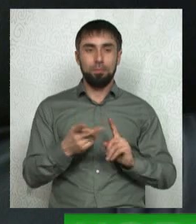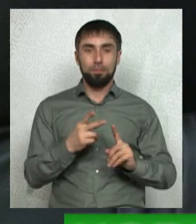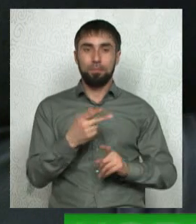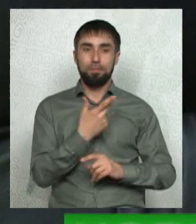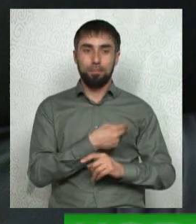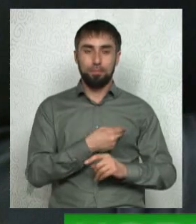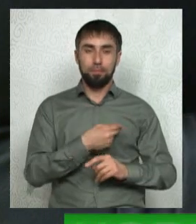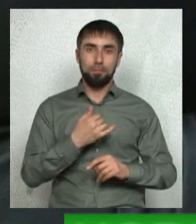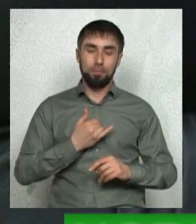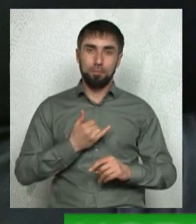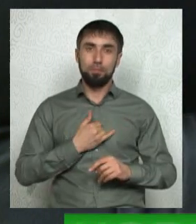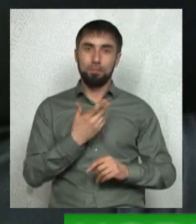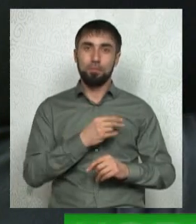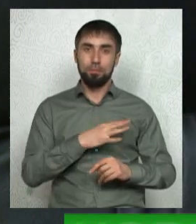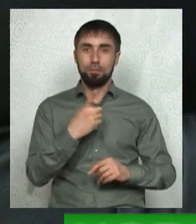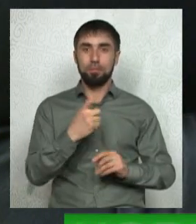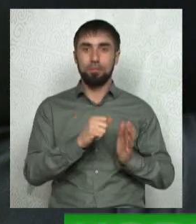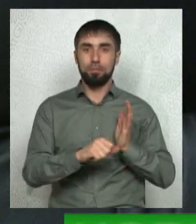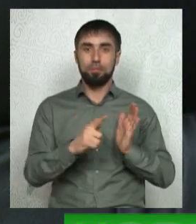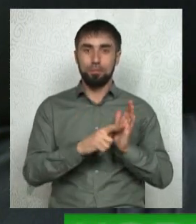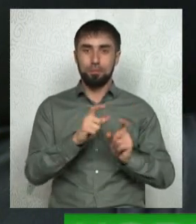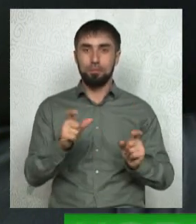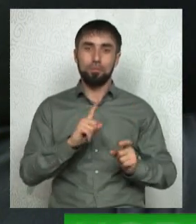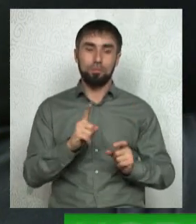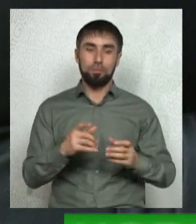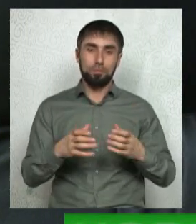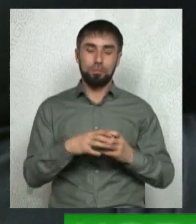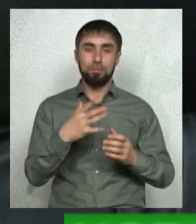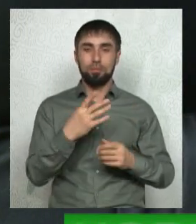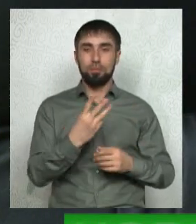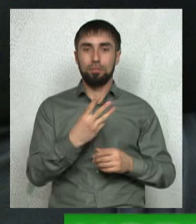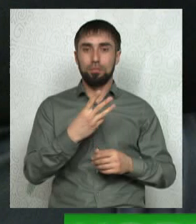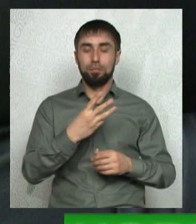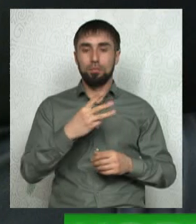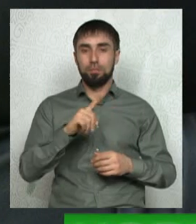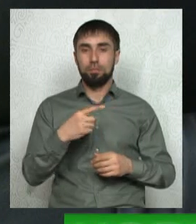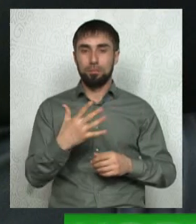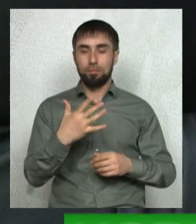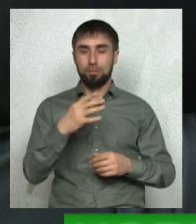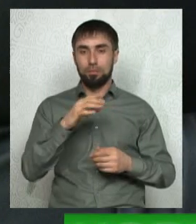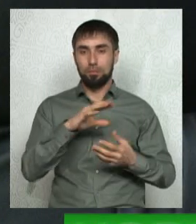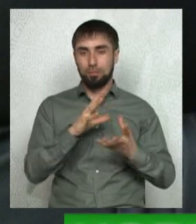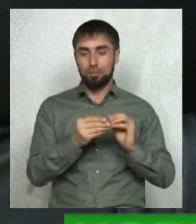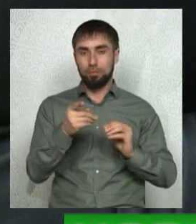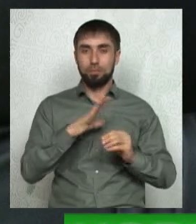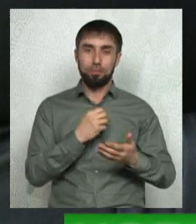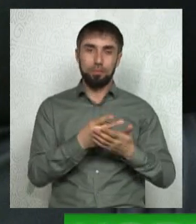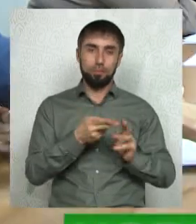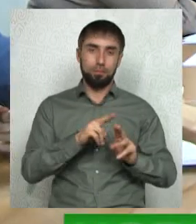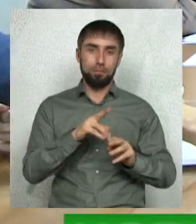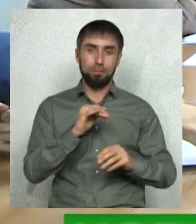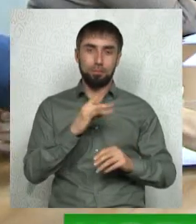компонентом вакцины у нас привито 167 человек, что составило 35,3% от количества поступившей